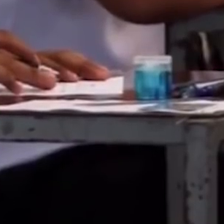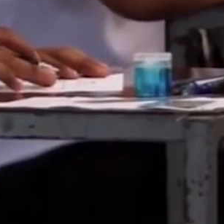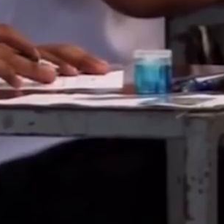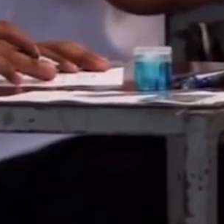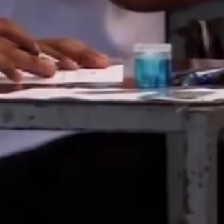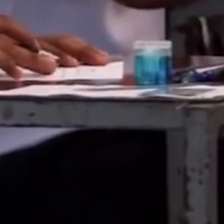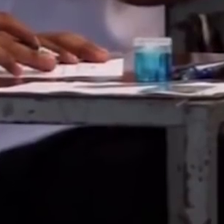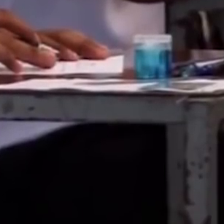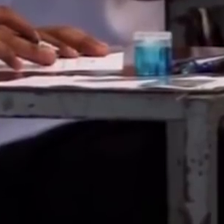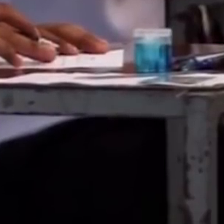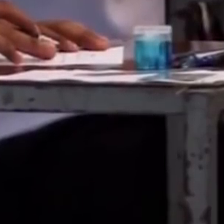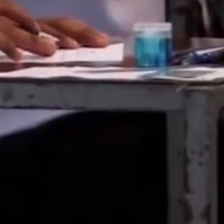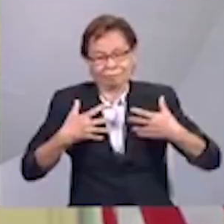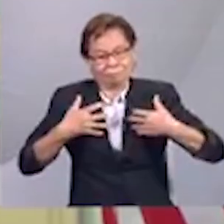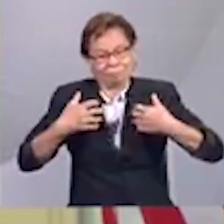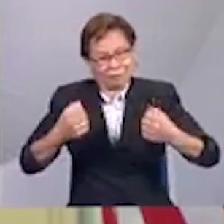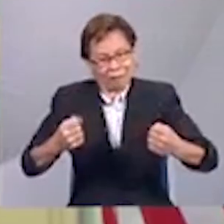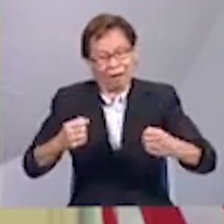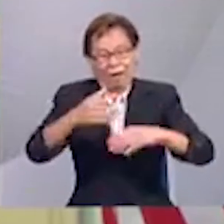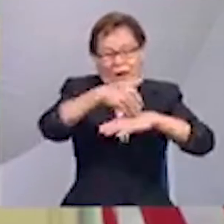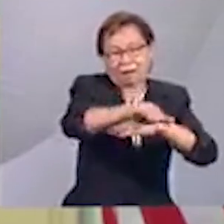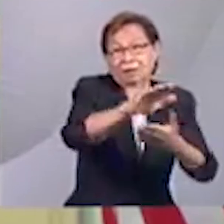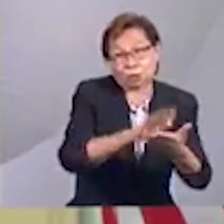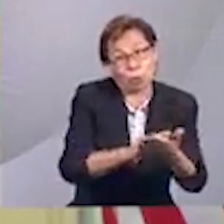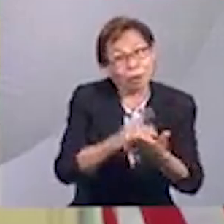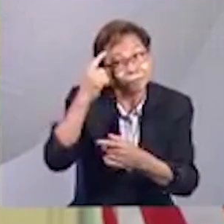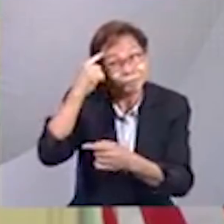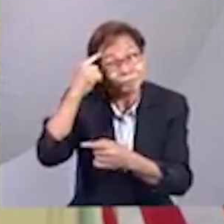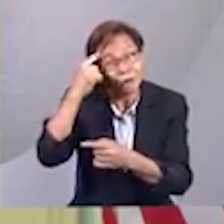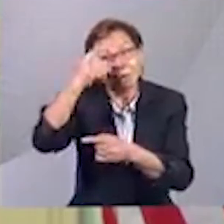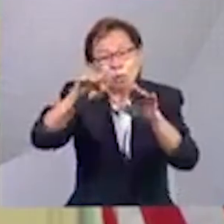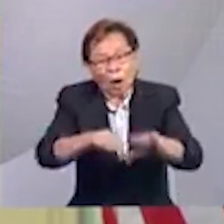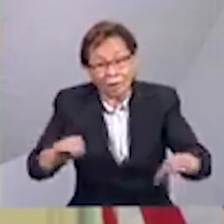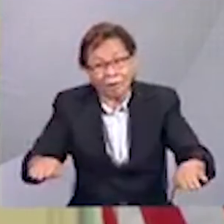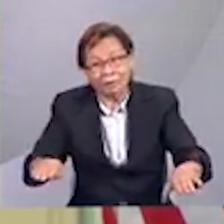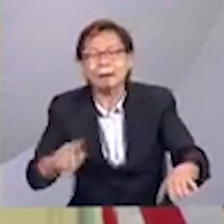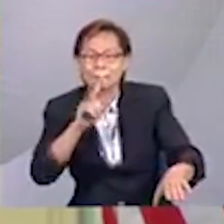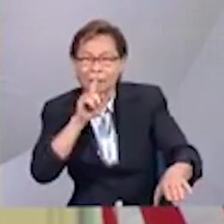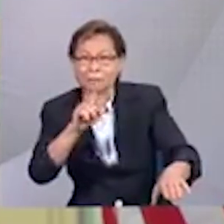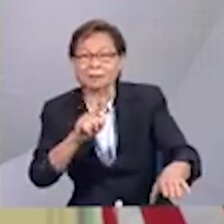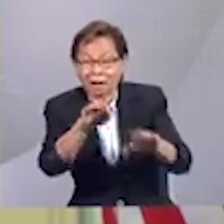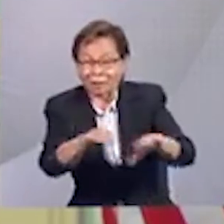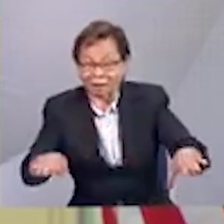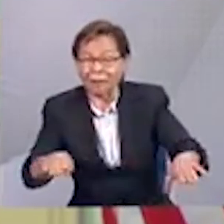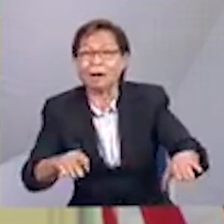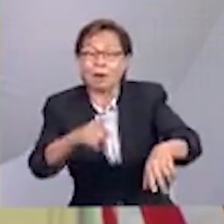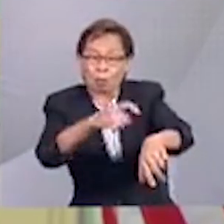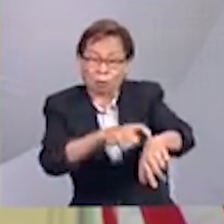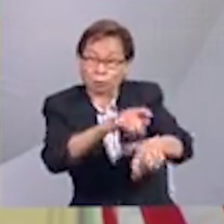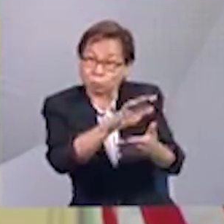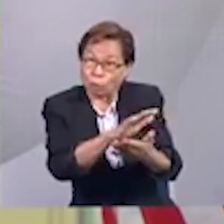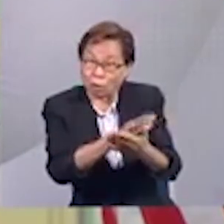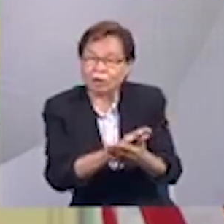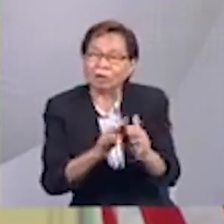memastikan hanya anak-anak yang sihat sahaja dihantar ke sekolah. Untuk anak-anak pula, pastikan sewaktu di sekolah